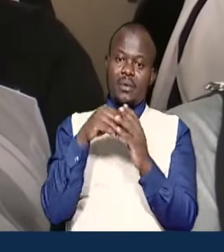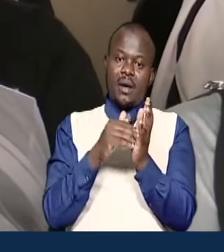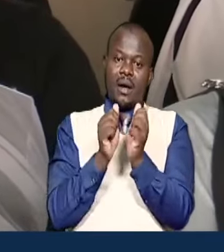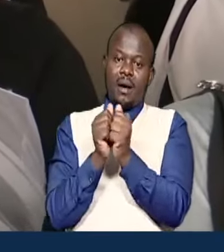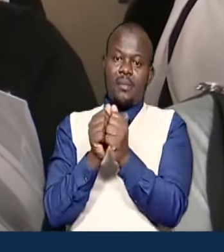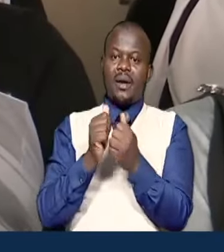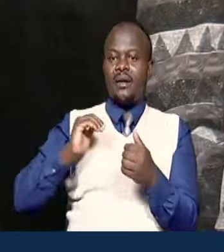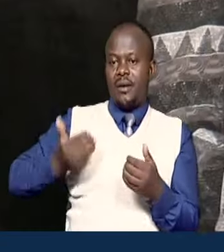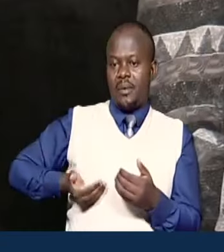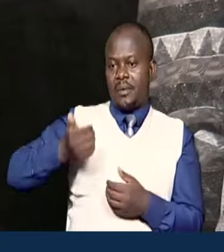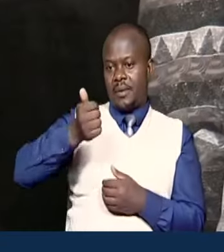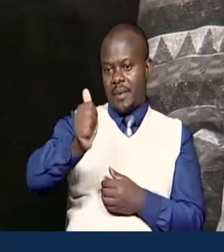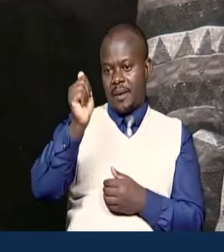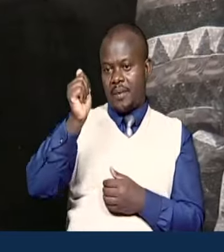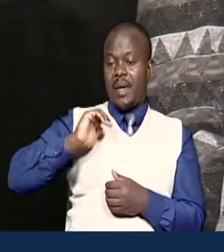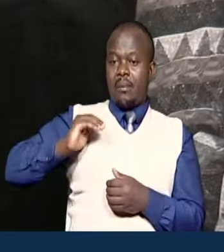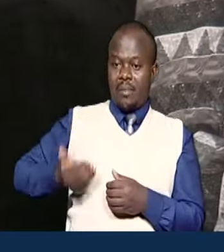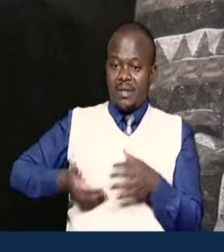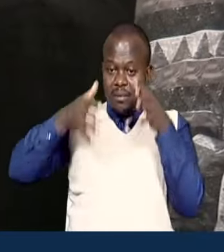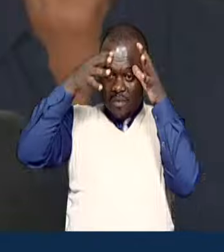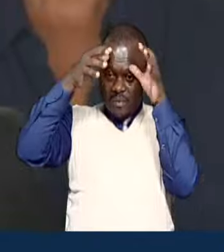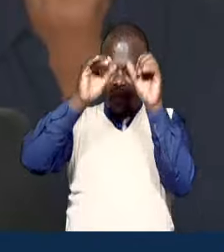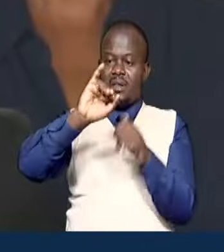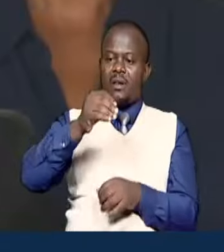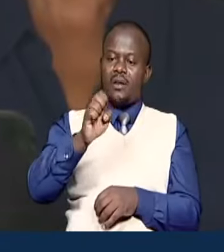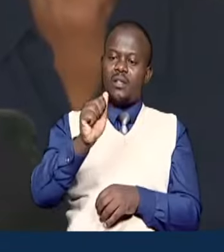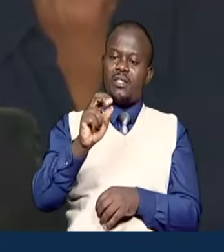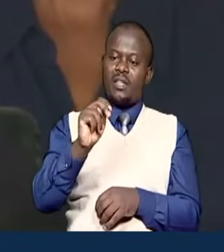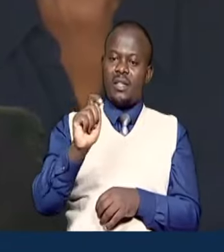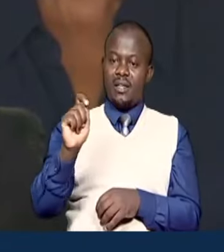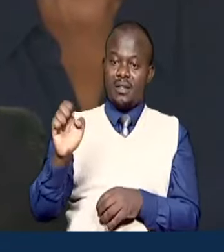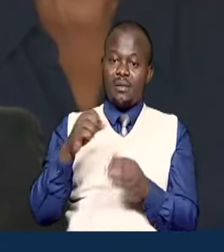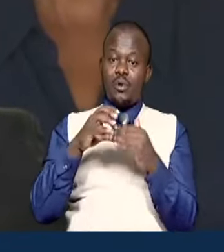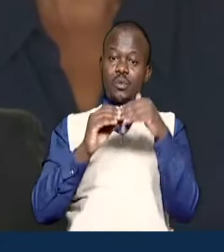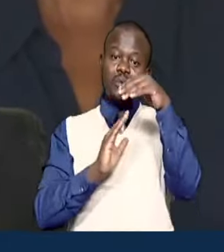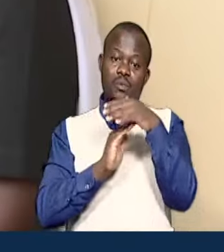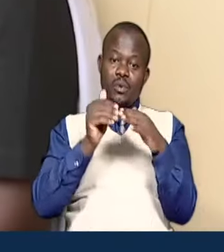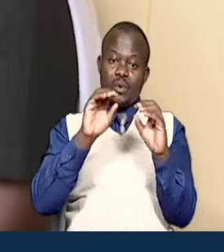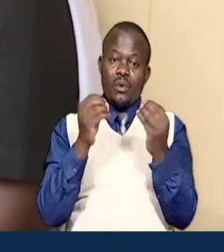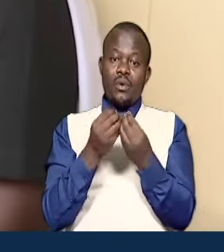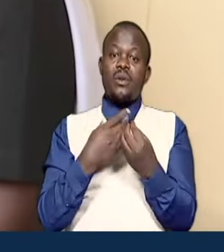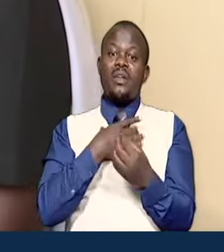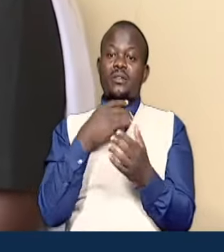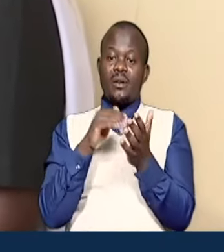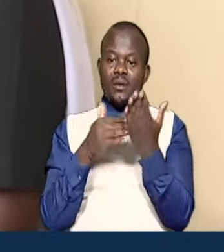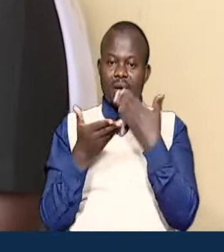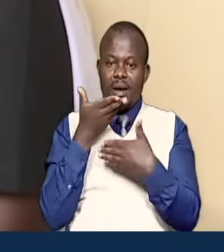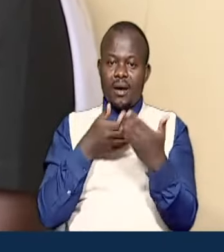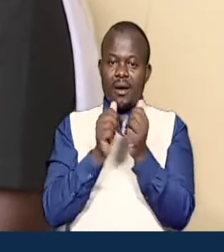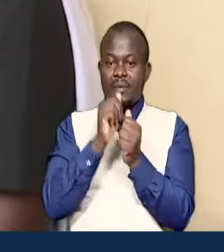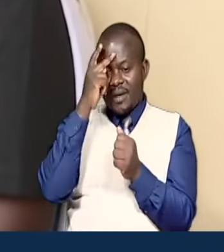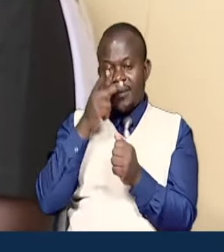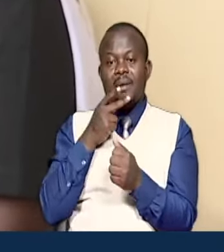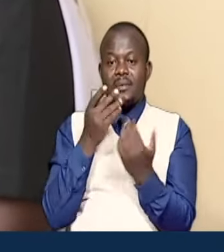ndetse n'abafasha babo. Madamu wa Perezida wa Repubulika Jeannette Kagame akaba n'umuyobozi mukuru w'uyu muryango yasuye ndetse anaganira n'aba babyeyi